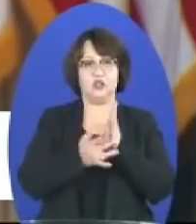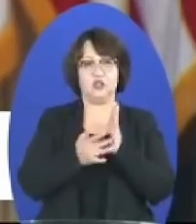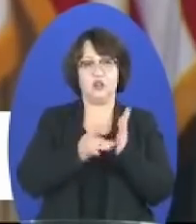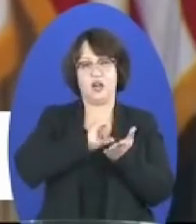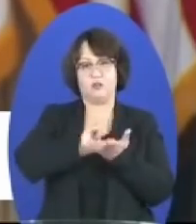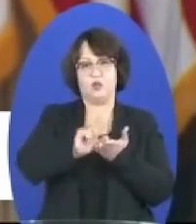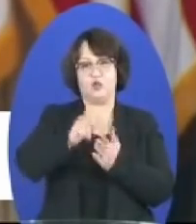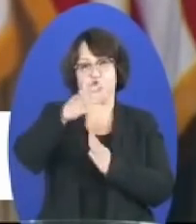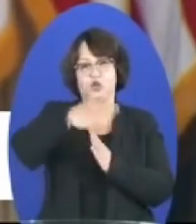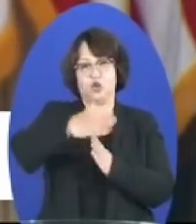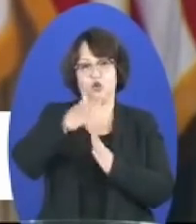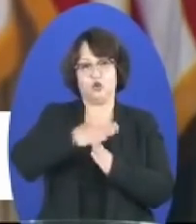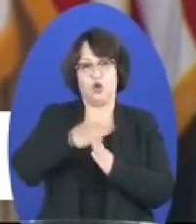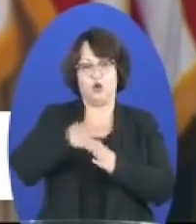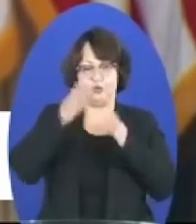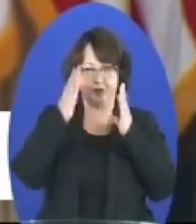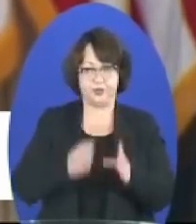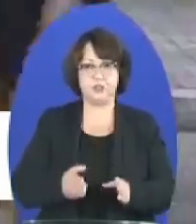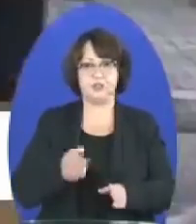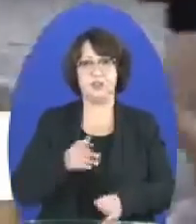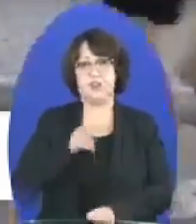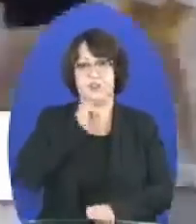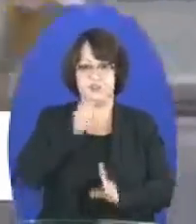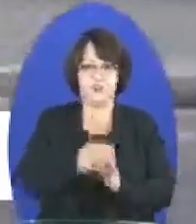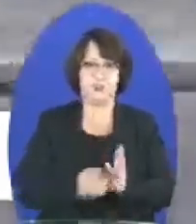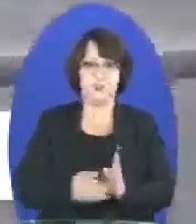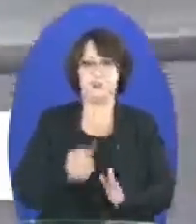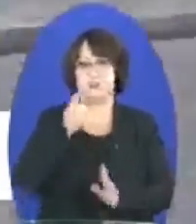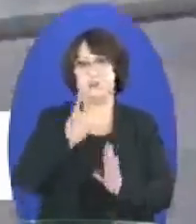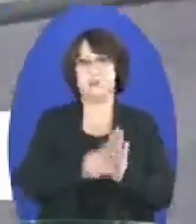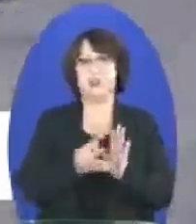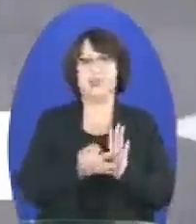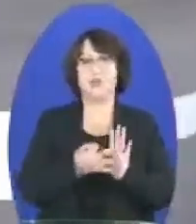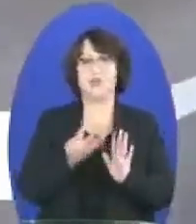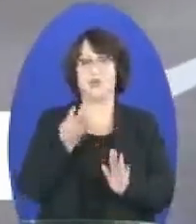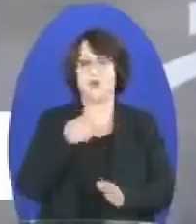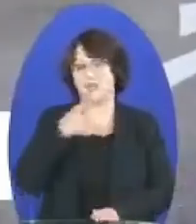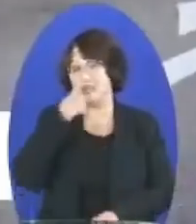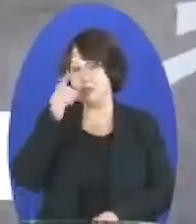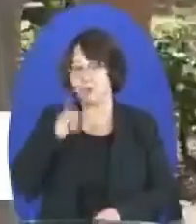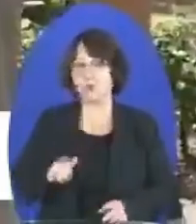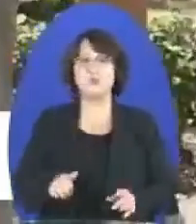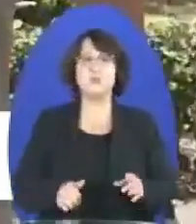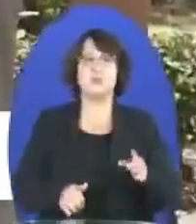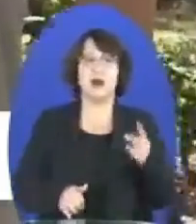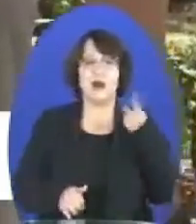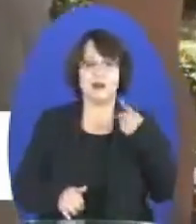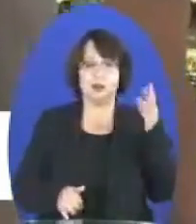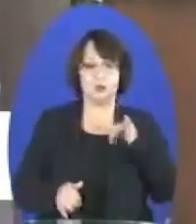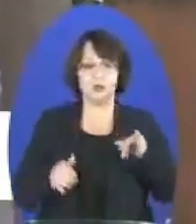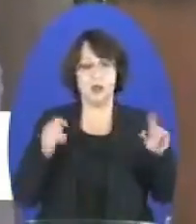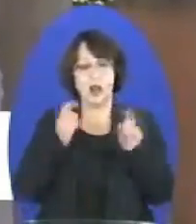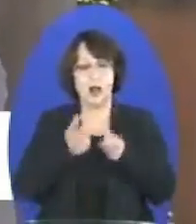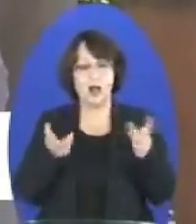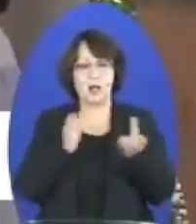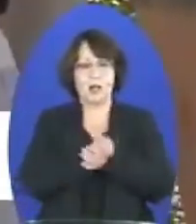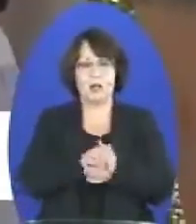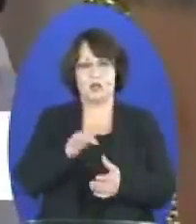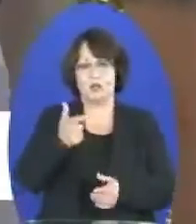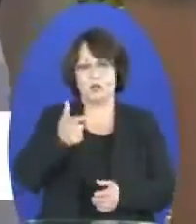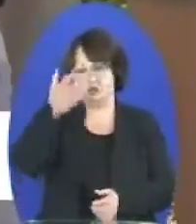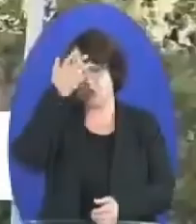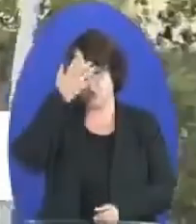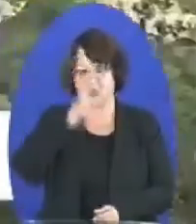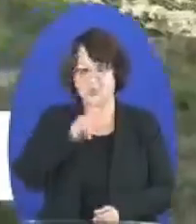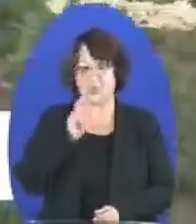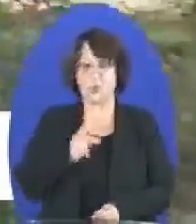боллоо гэж цагаан ордон шийдвэрээ тайлбарлаж байна. 1984 онд Хятад Британий хооронд байгуулсан гэрээгээр Хонконг нь засаглал хууль шүүхийн